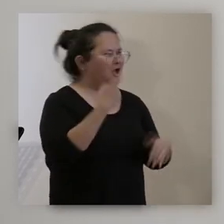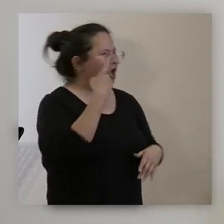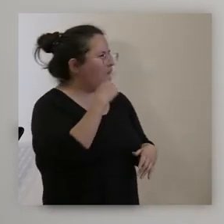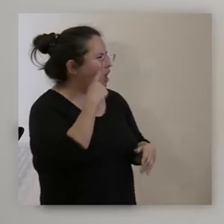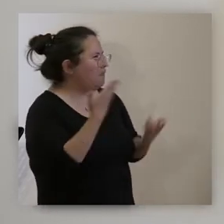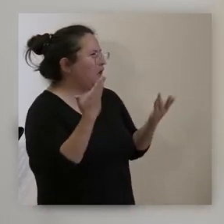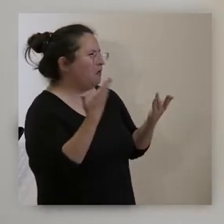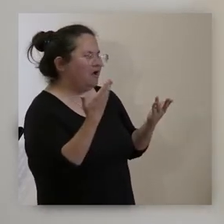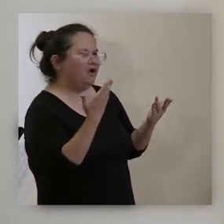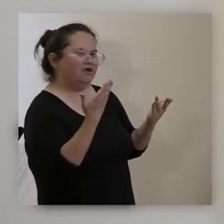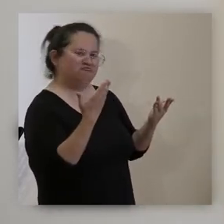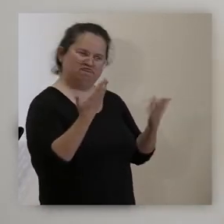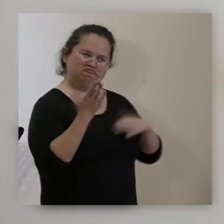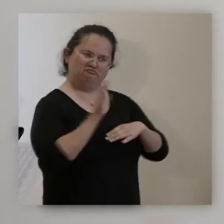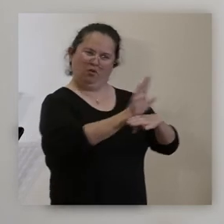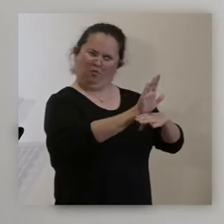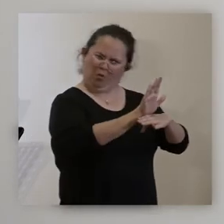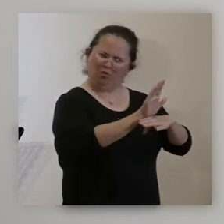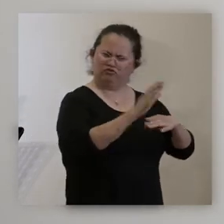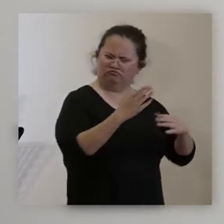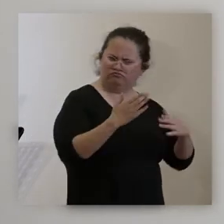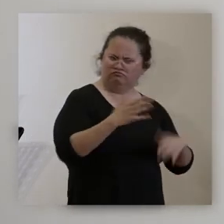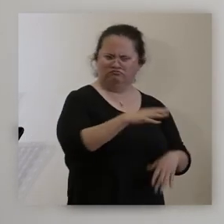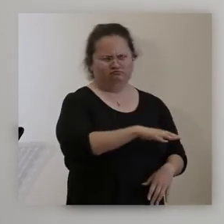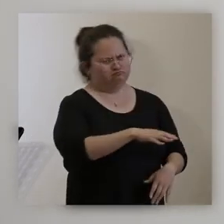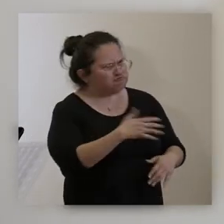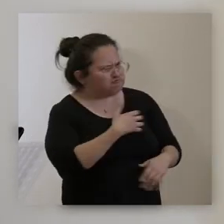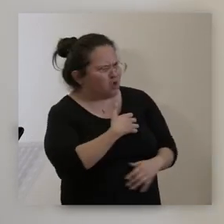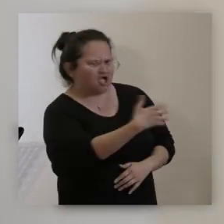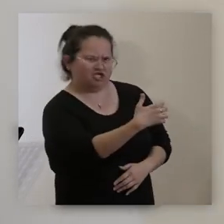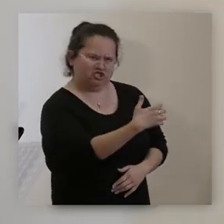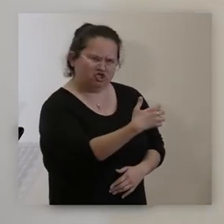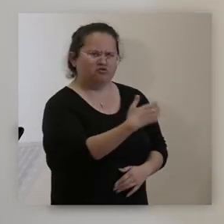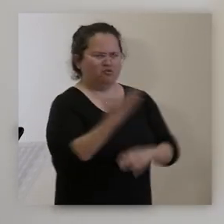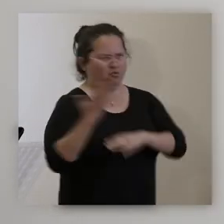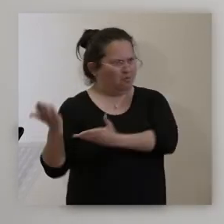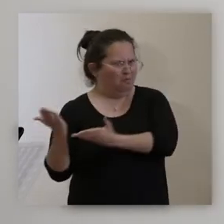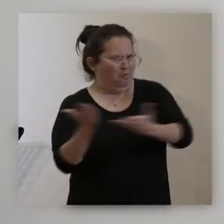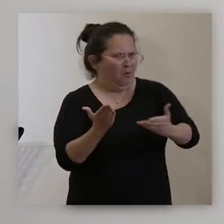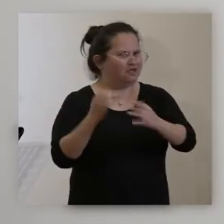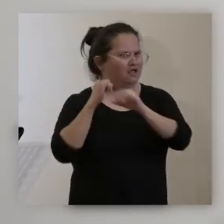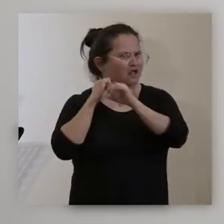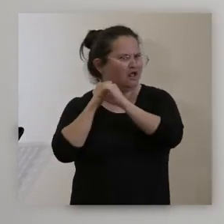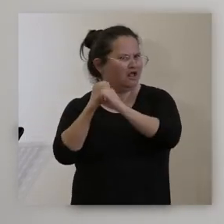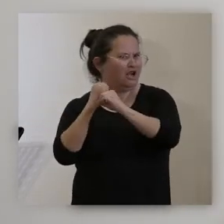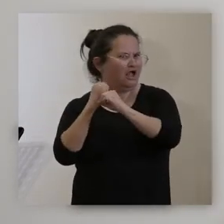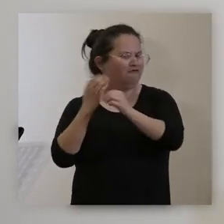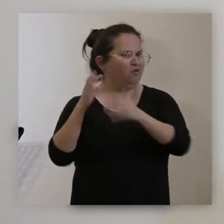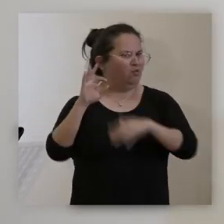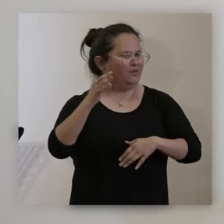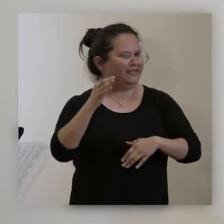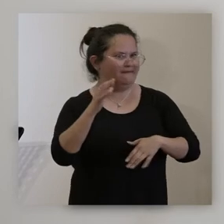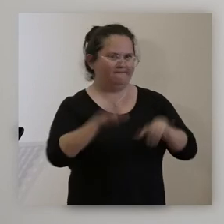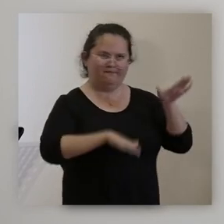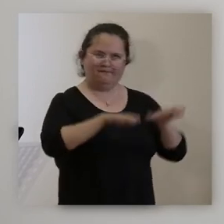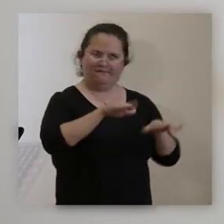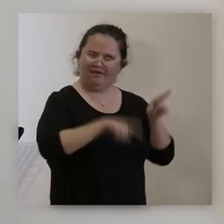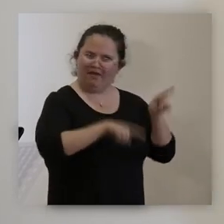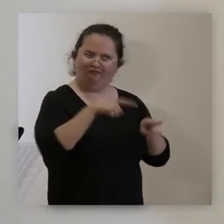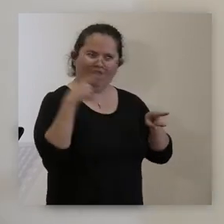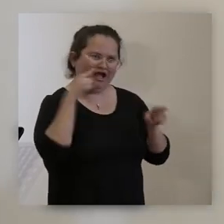extérieurs de richesse, dont les esclaves participaient, parfois de manière trompeuse. Un observateur de la Martinique faisait